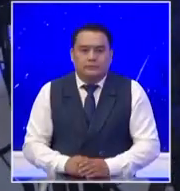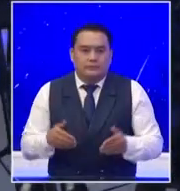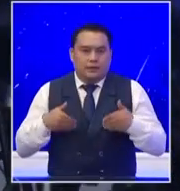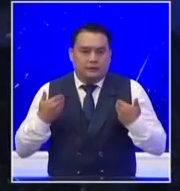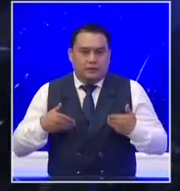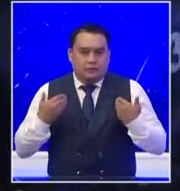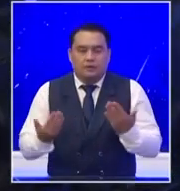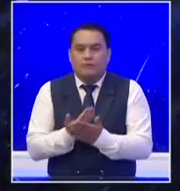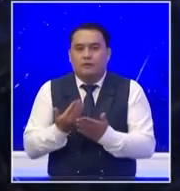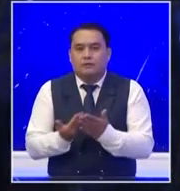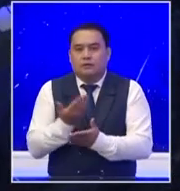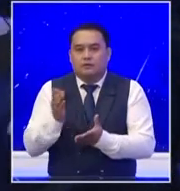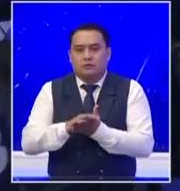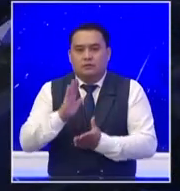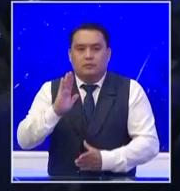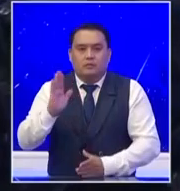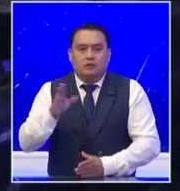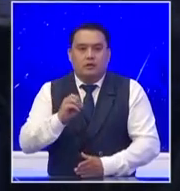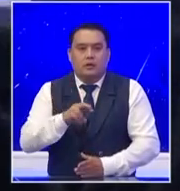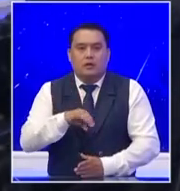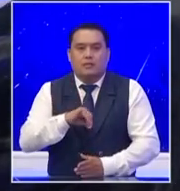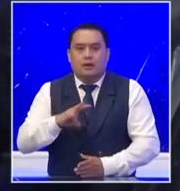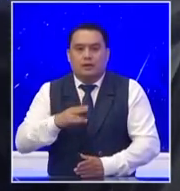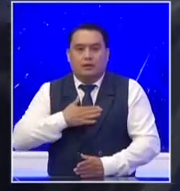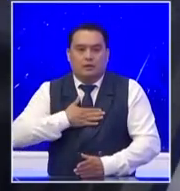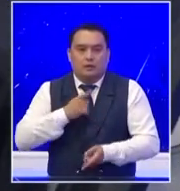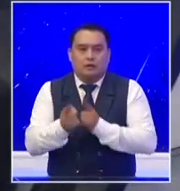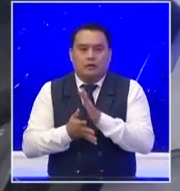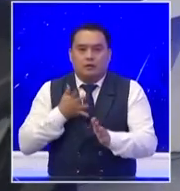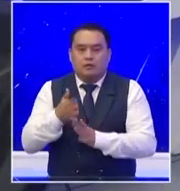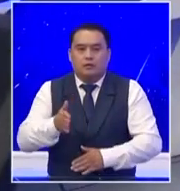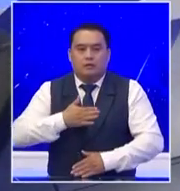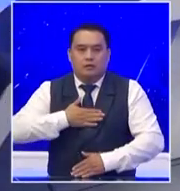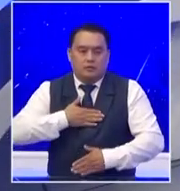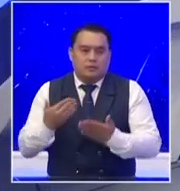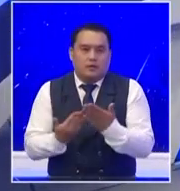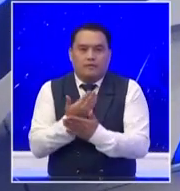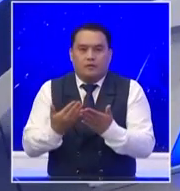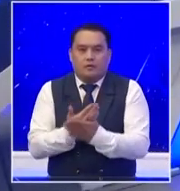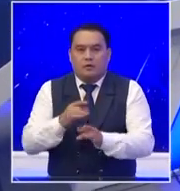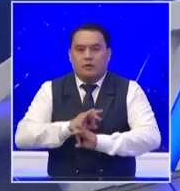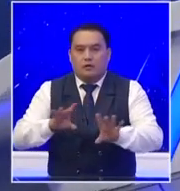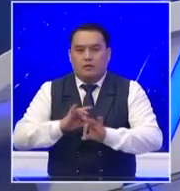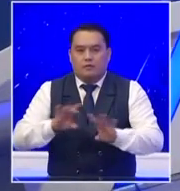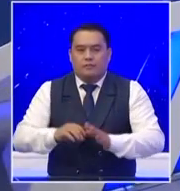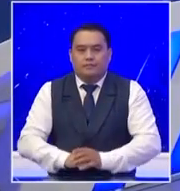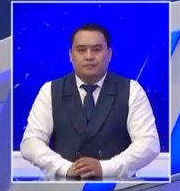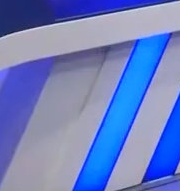Здравствуйте, время новостей на телеканале ЖТСУ, в студии Еламан Раимбеков, и сурдоперевод обеспечивает Марат Жумбеков. Смотрите